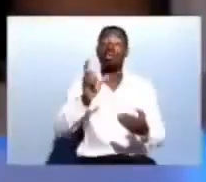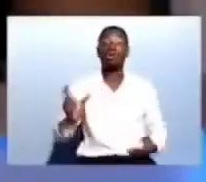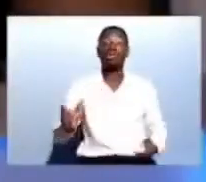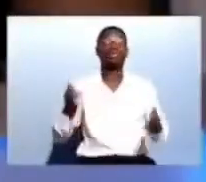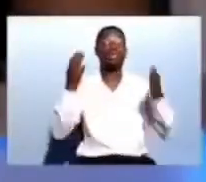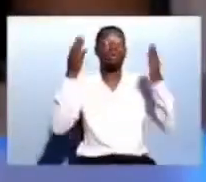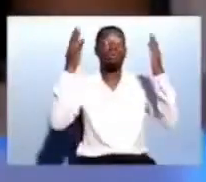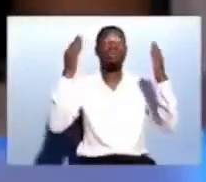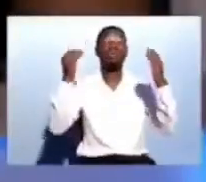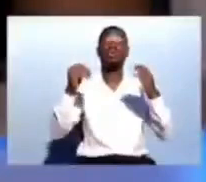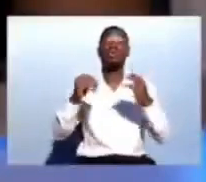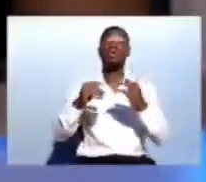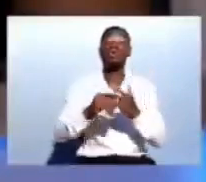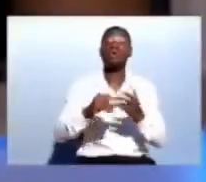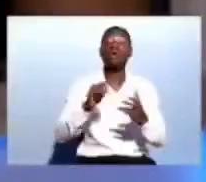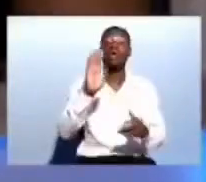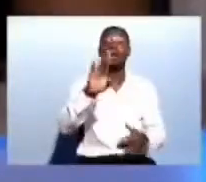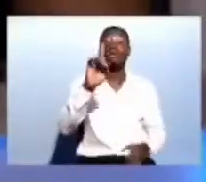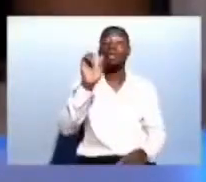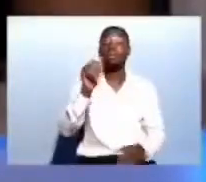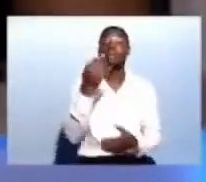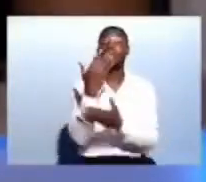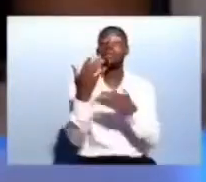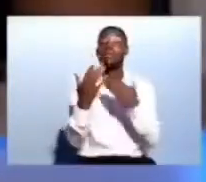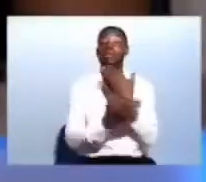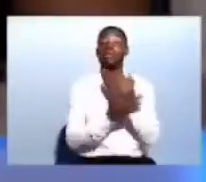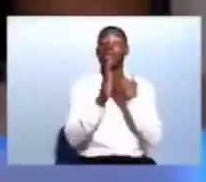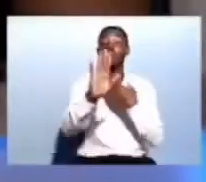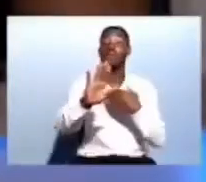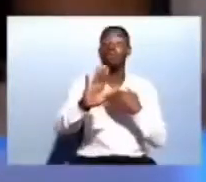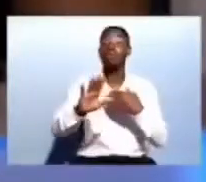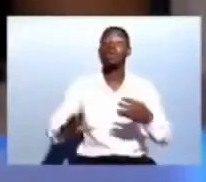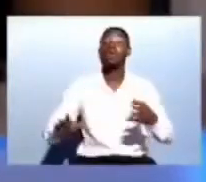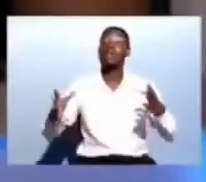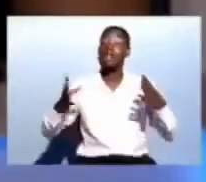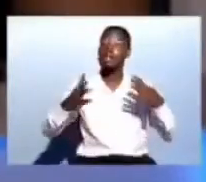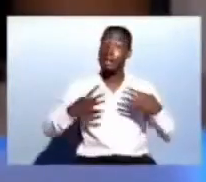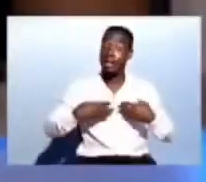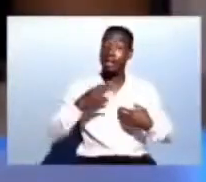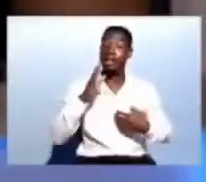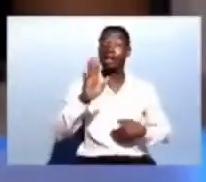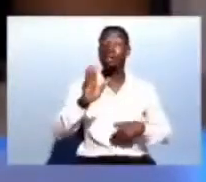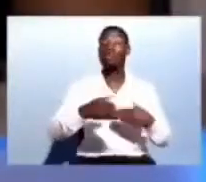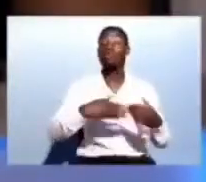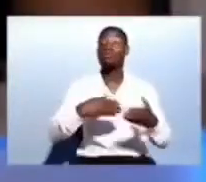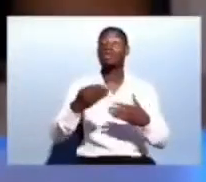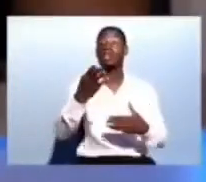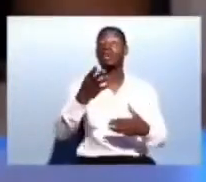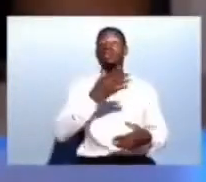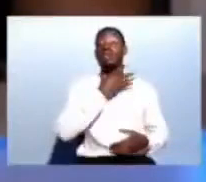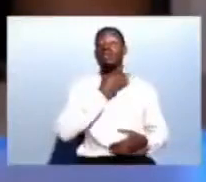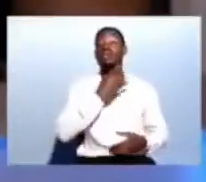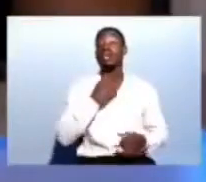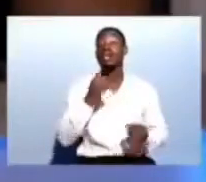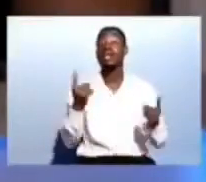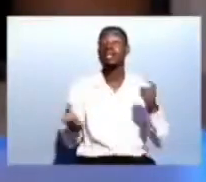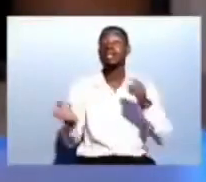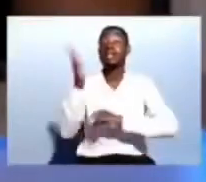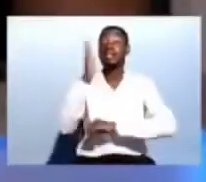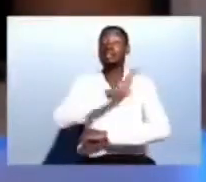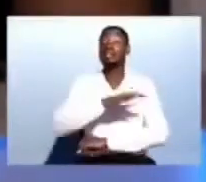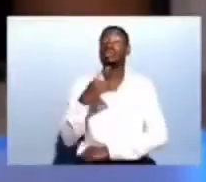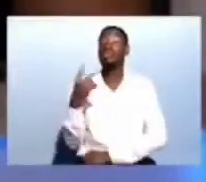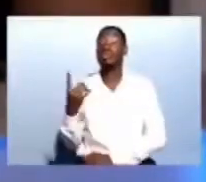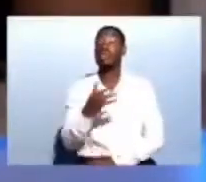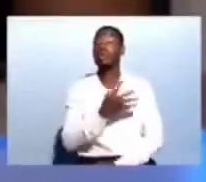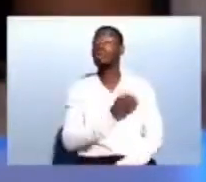Mungu, ndoa yako iko mikononi mwako. Ni hiari yako kufanya vile unavyotaka, lakini siku moja utadaiwa.